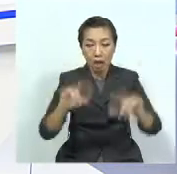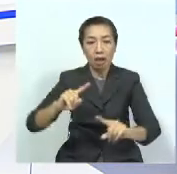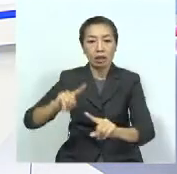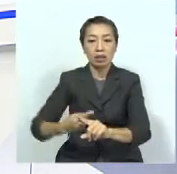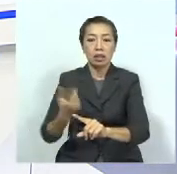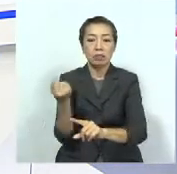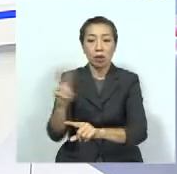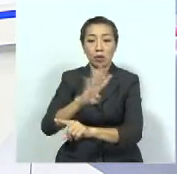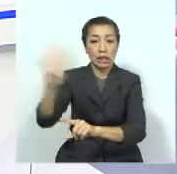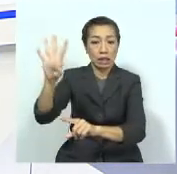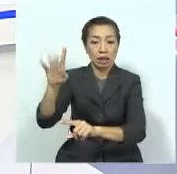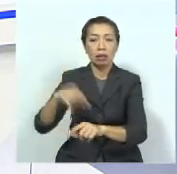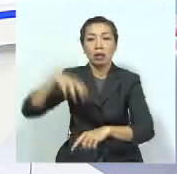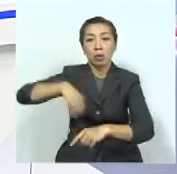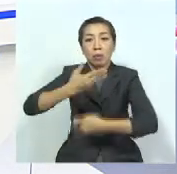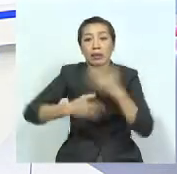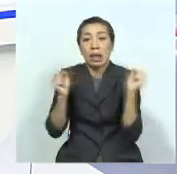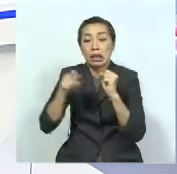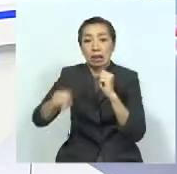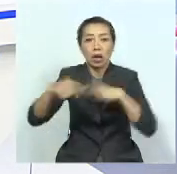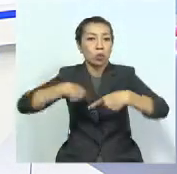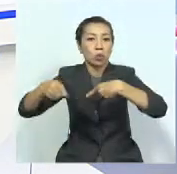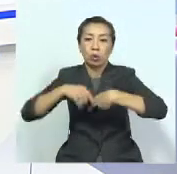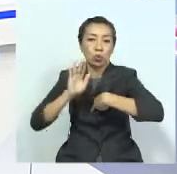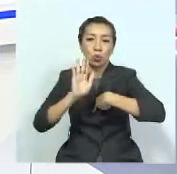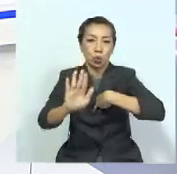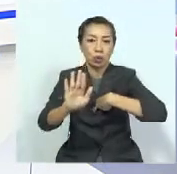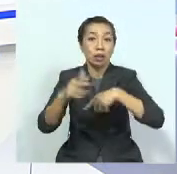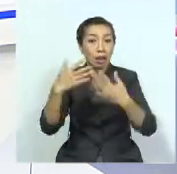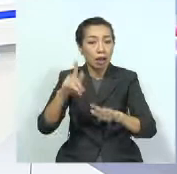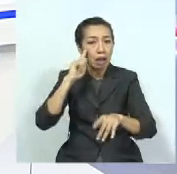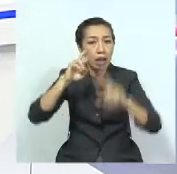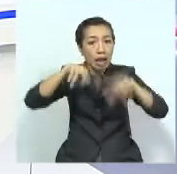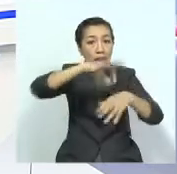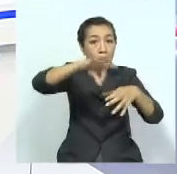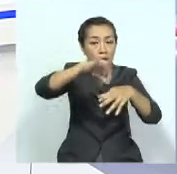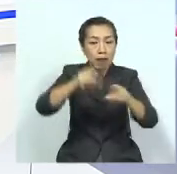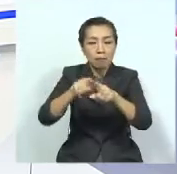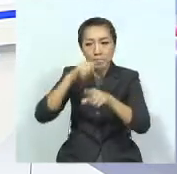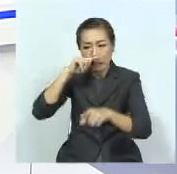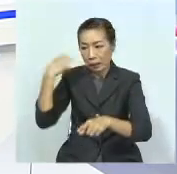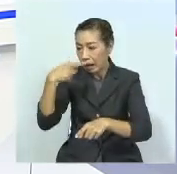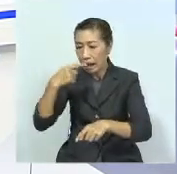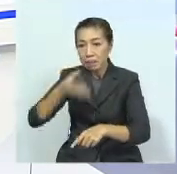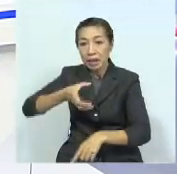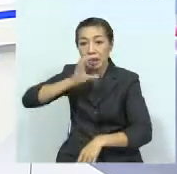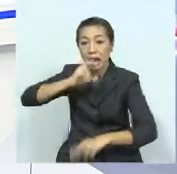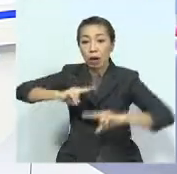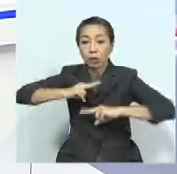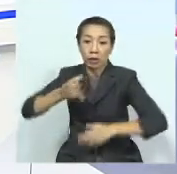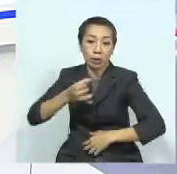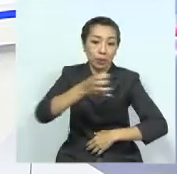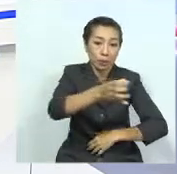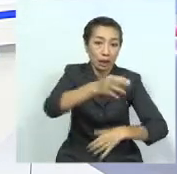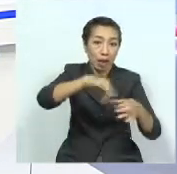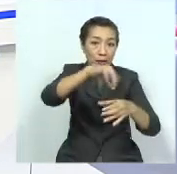ดีเดย์แล้วในห้างสรรพสินค้างดการใช้ถุงพลาสติกด้วยหรือว่าตามร้านกาแฟต่างๆใครเอาถ้วยแบบว่าถ้วยส่วนตัว แก้วของตัวเองเนี่ย